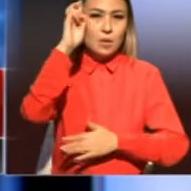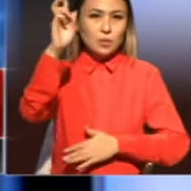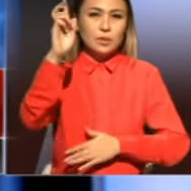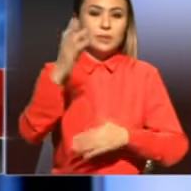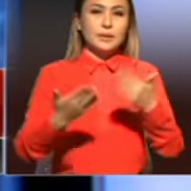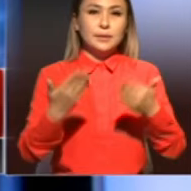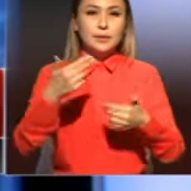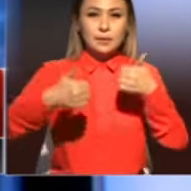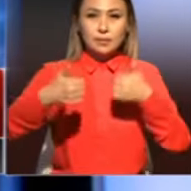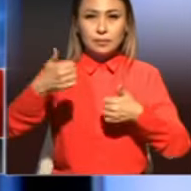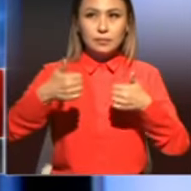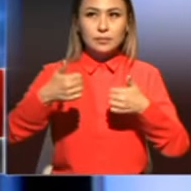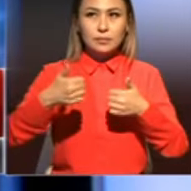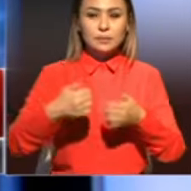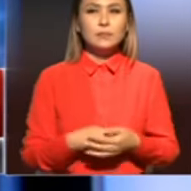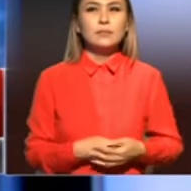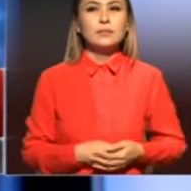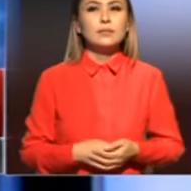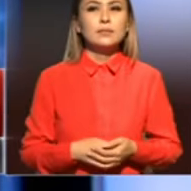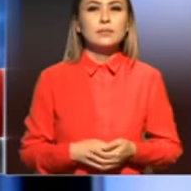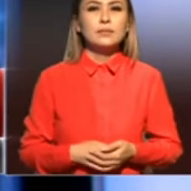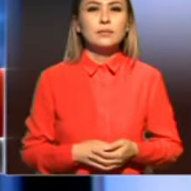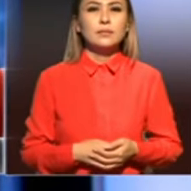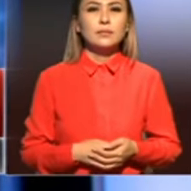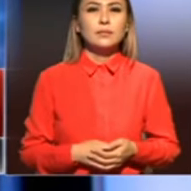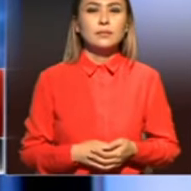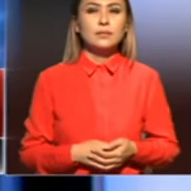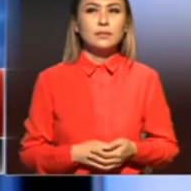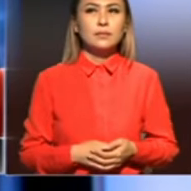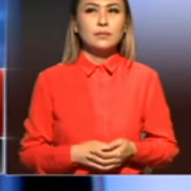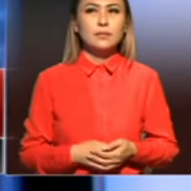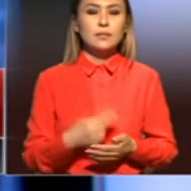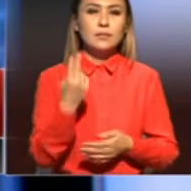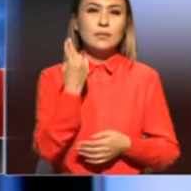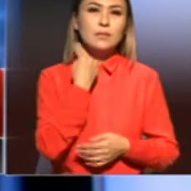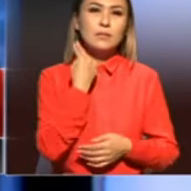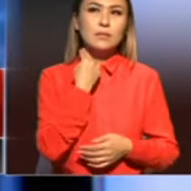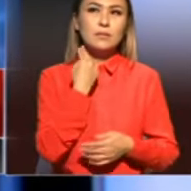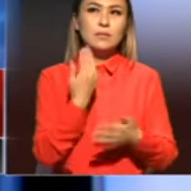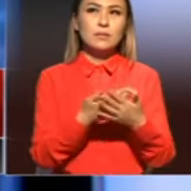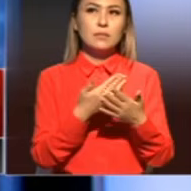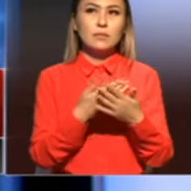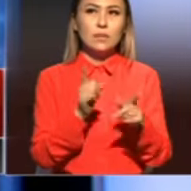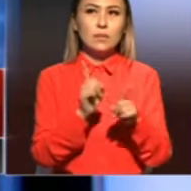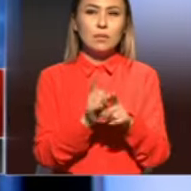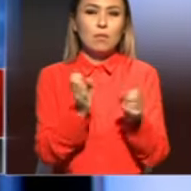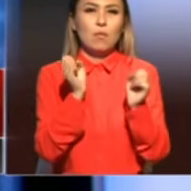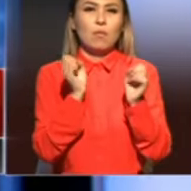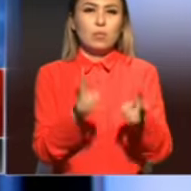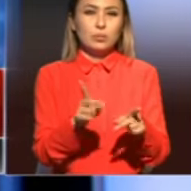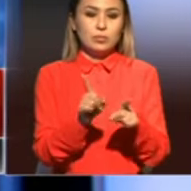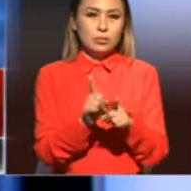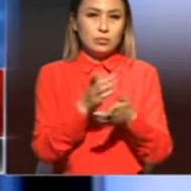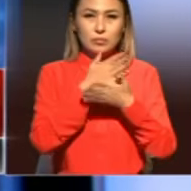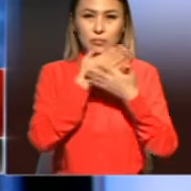экономикасымен салыстырып қарайтын болсақ, ол елдегі қарыздарды. Бұл сондай бір аса қауіпті құлыс